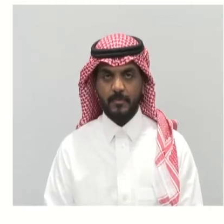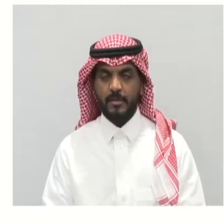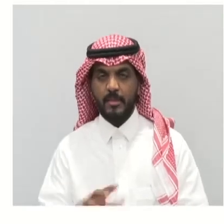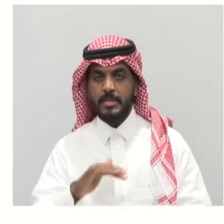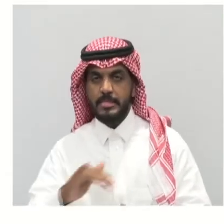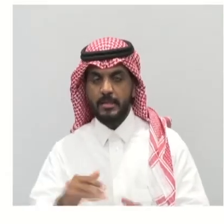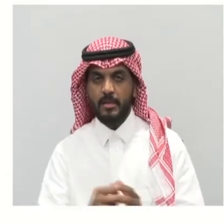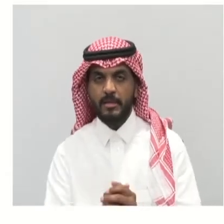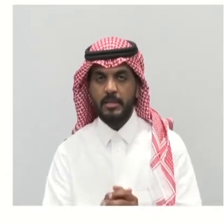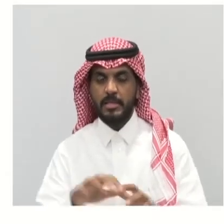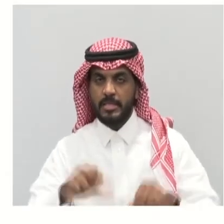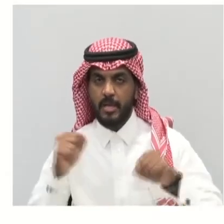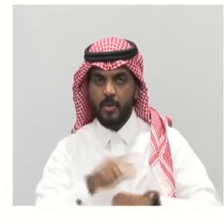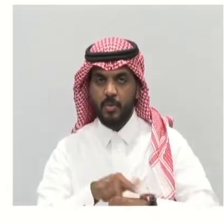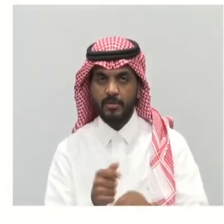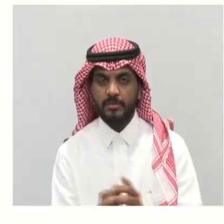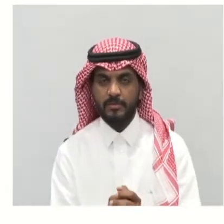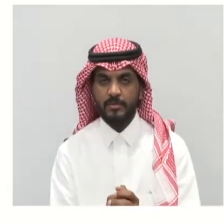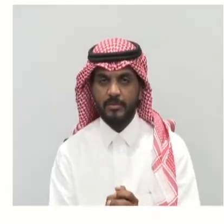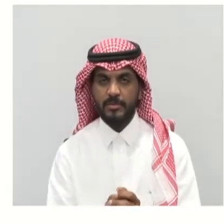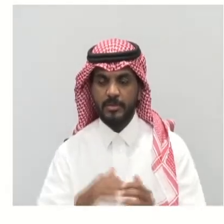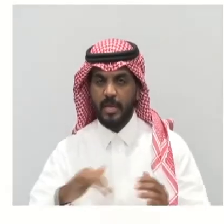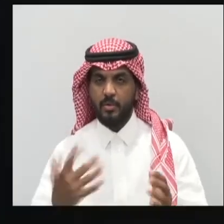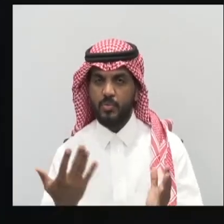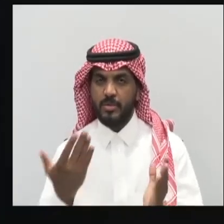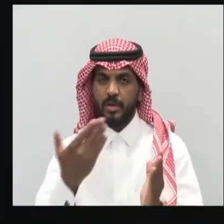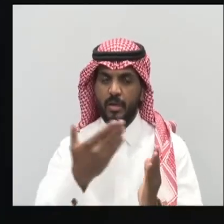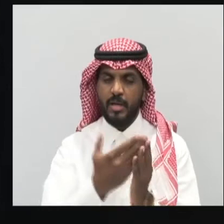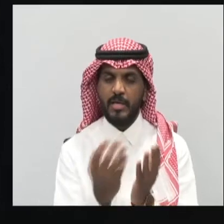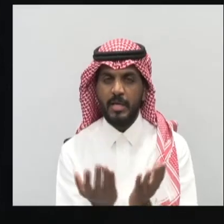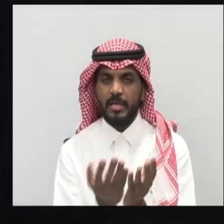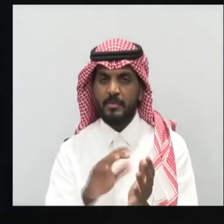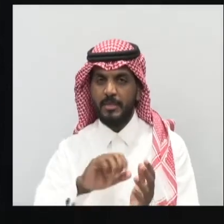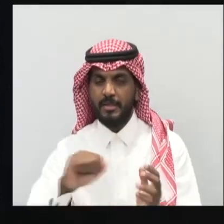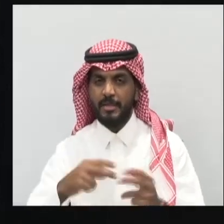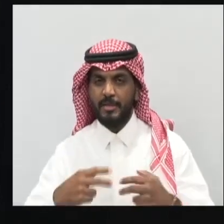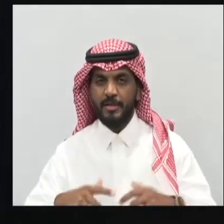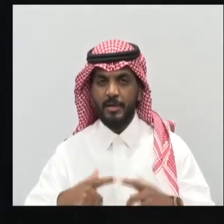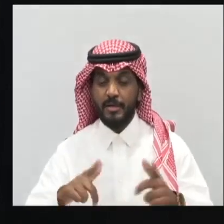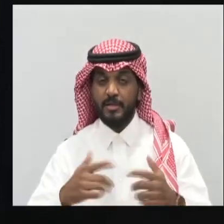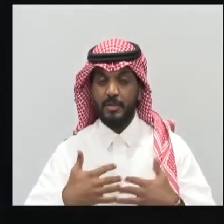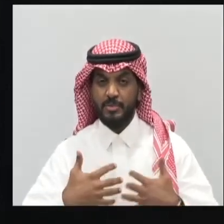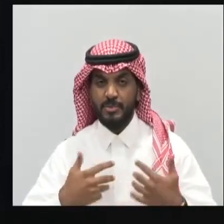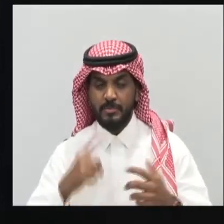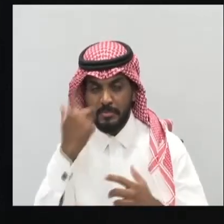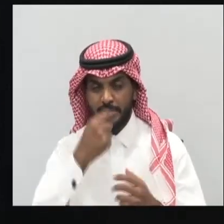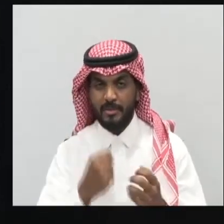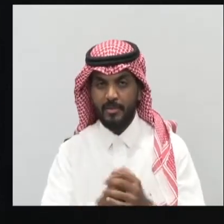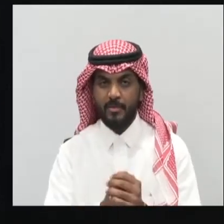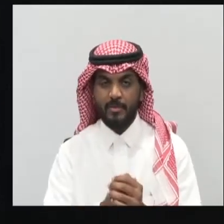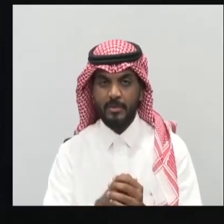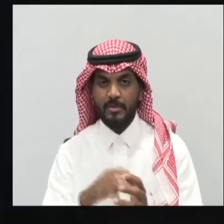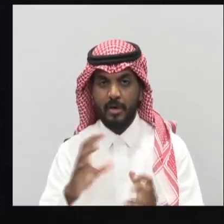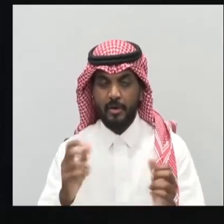إذن صغاري انتهى الوقت. صغاري وصلنا إلى ختام رحلتنا الجميلة والممتعة، تعرفنا على